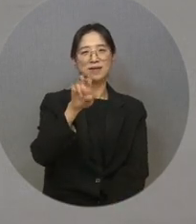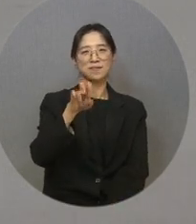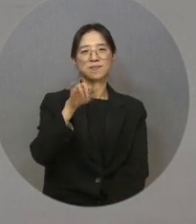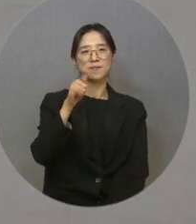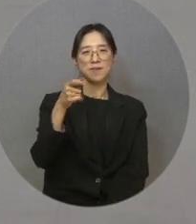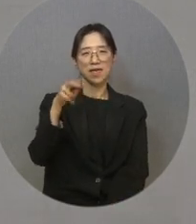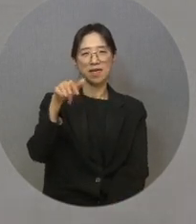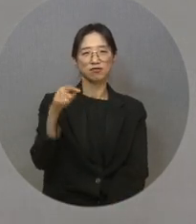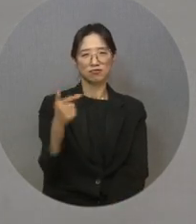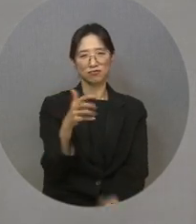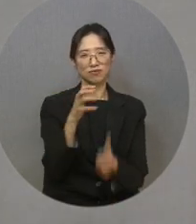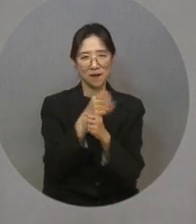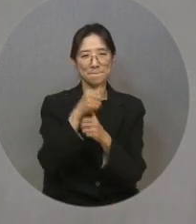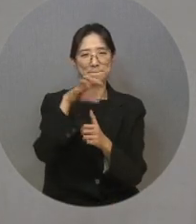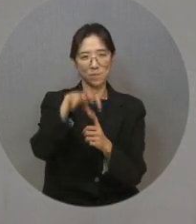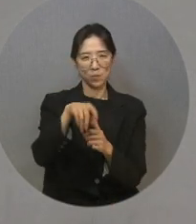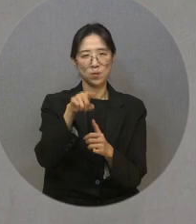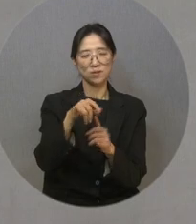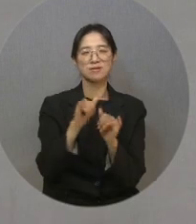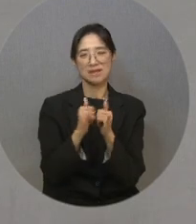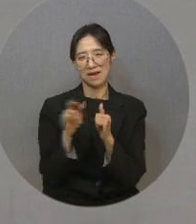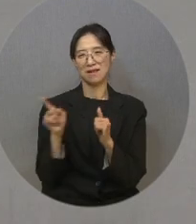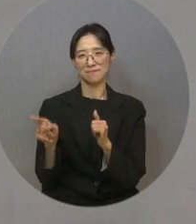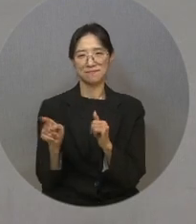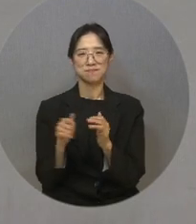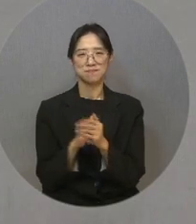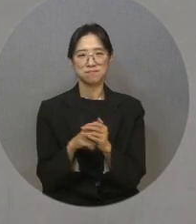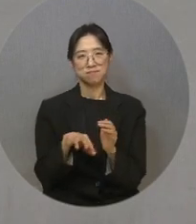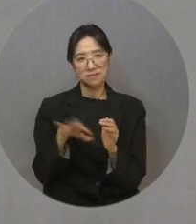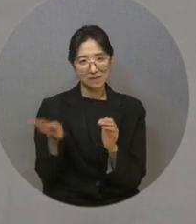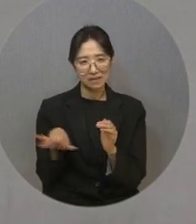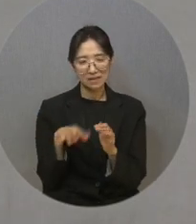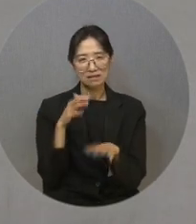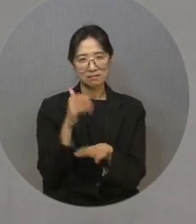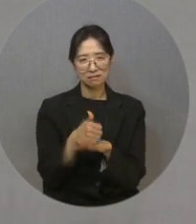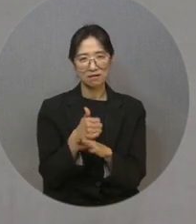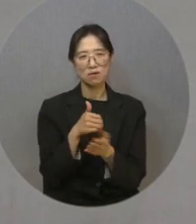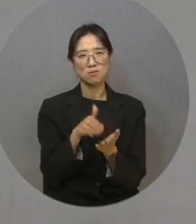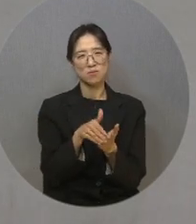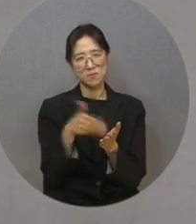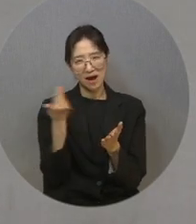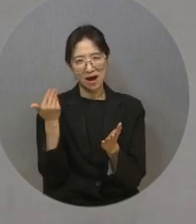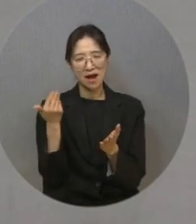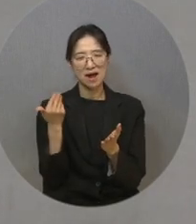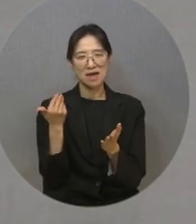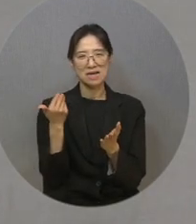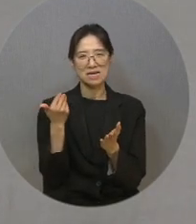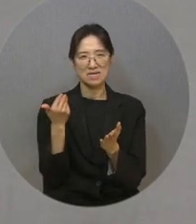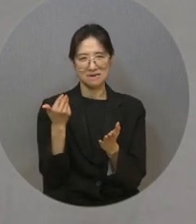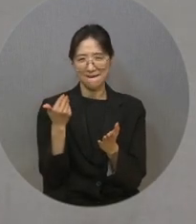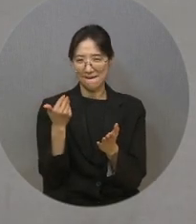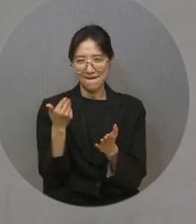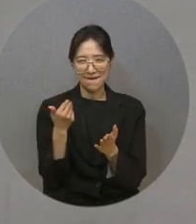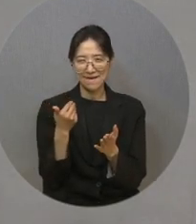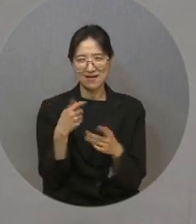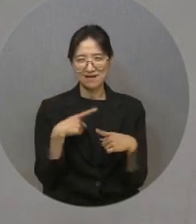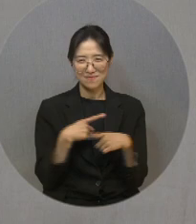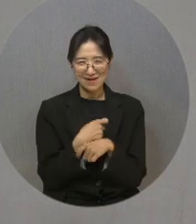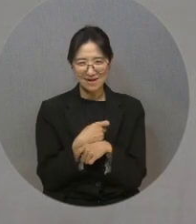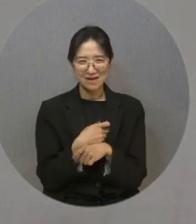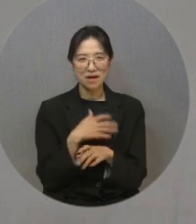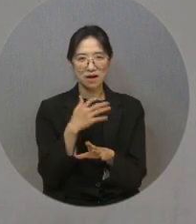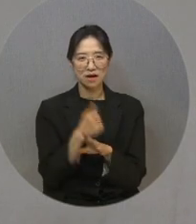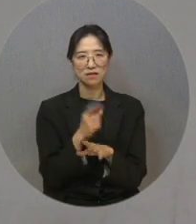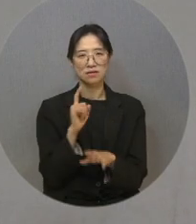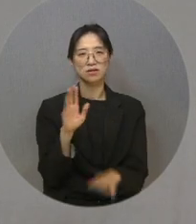그런 그 가문의 일원들인데 그들이 결국은 쫓겨나서 절치부심하다가